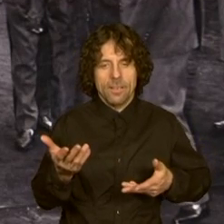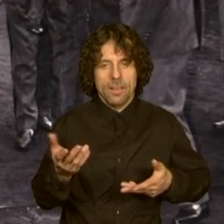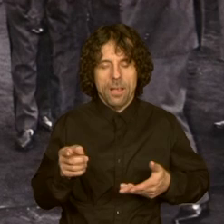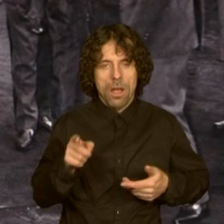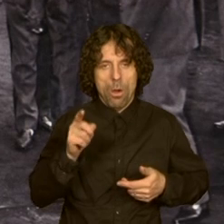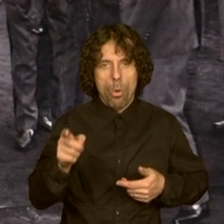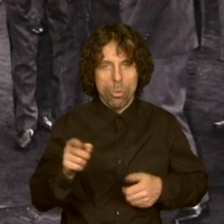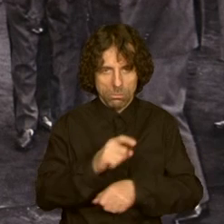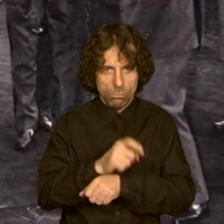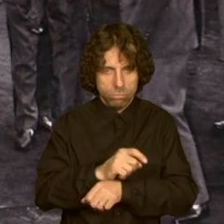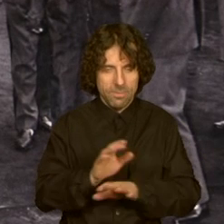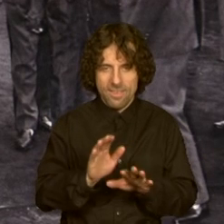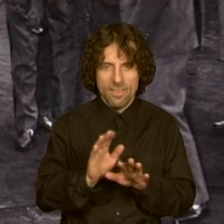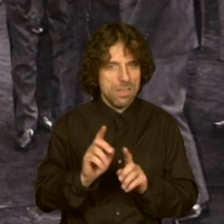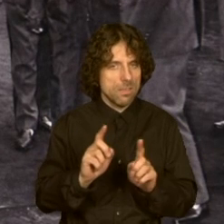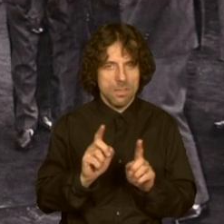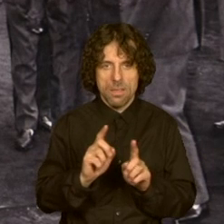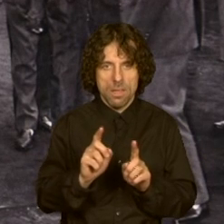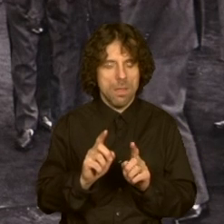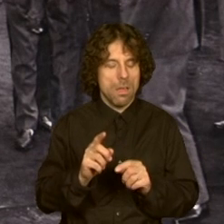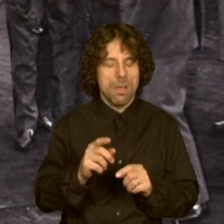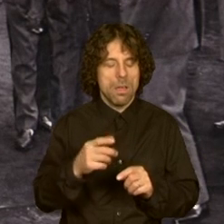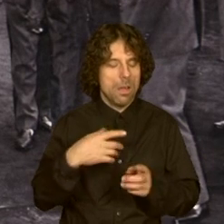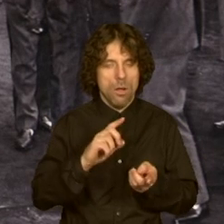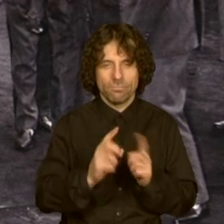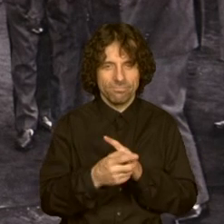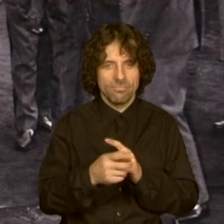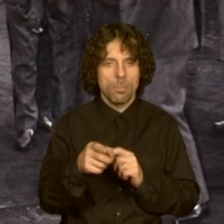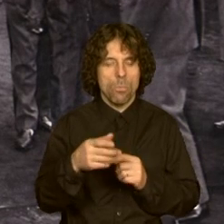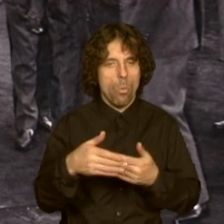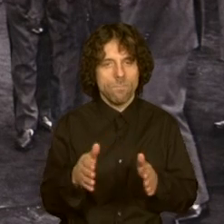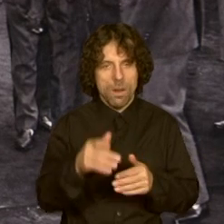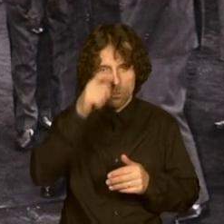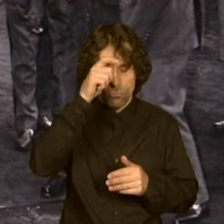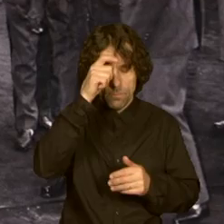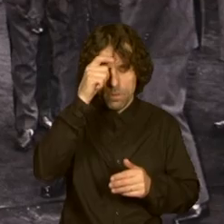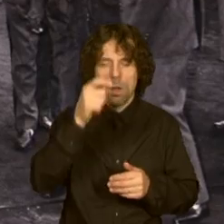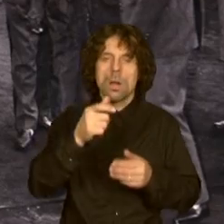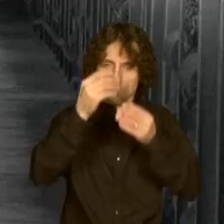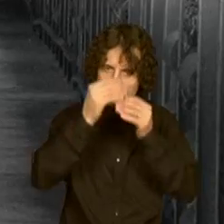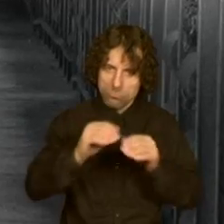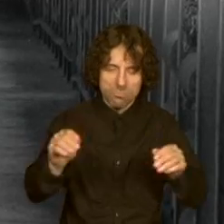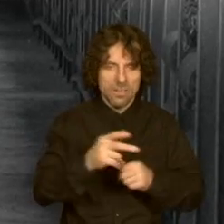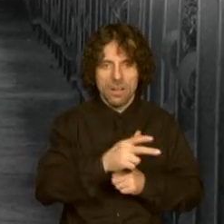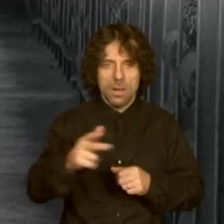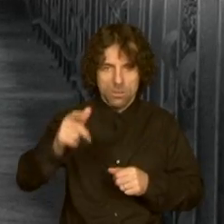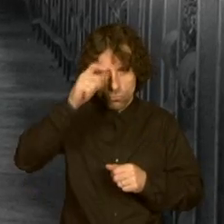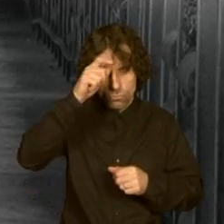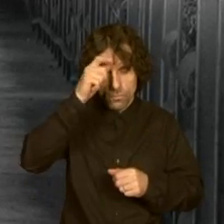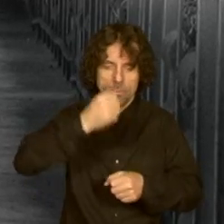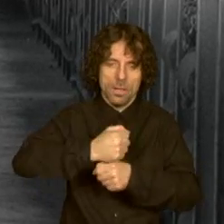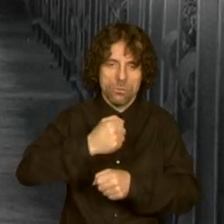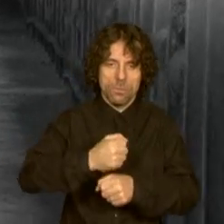oznaczało, że z nieszanowania ludzi, wręcz przeciwnie, był bardzo otwartym człowiekiem, szanował każdego